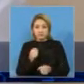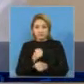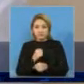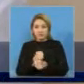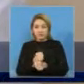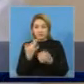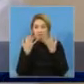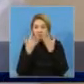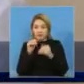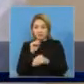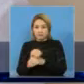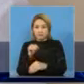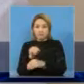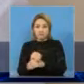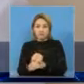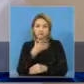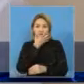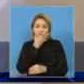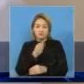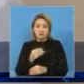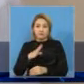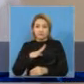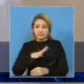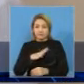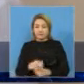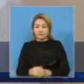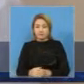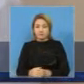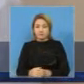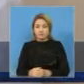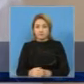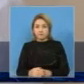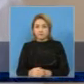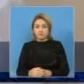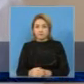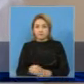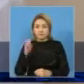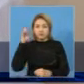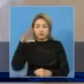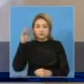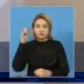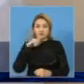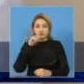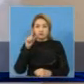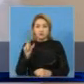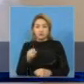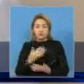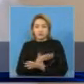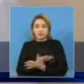производится с красителями, чтобы они красочно, красиво было. Азорубин, желтый солнечный закат,